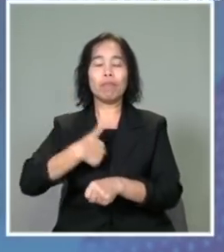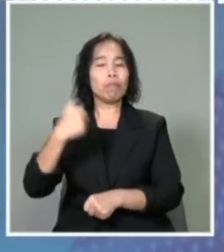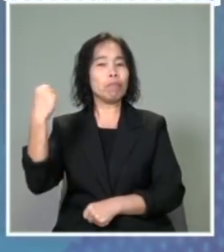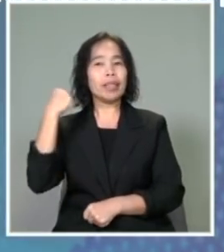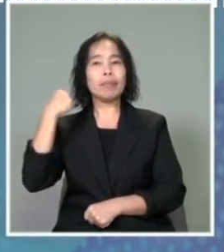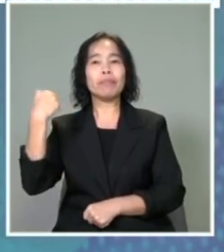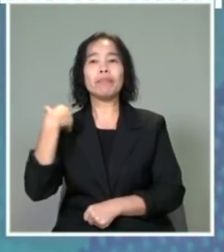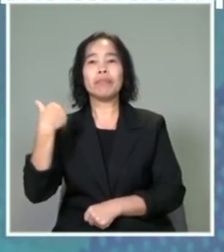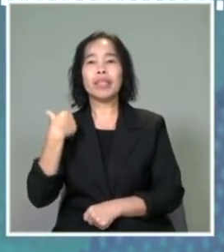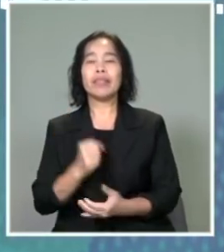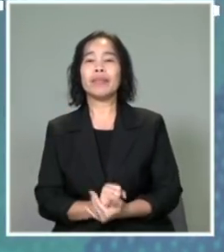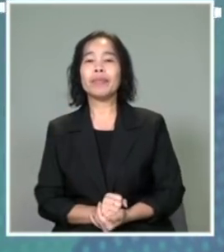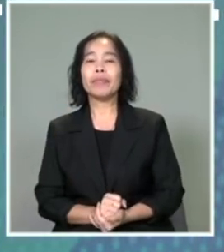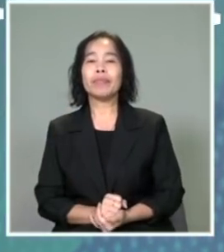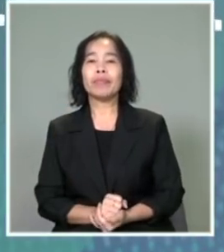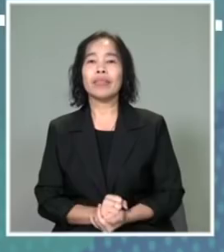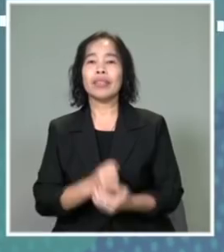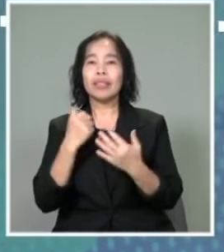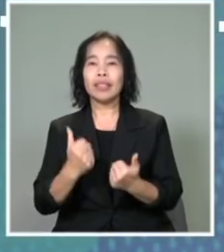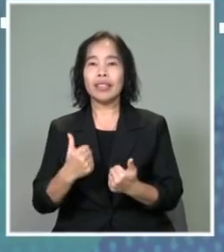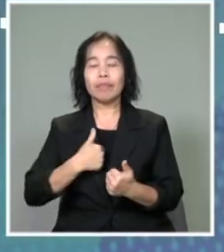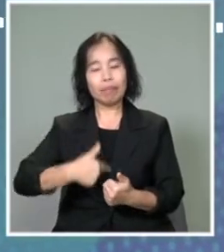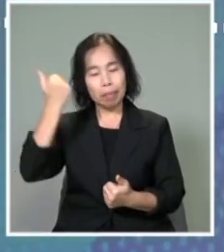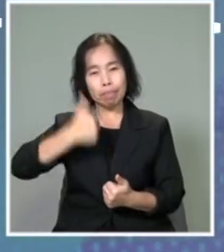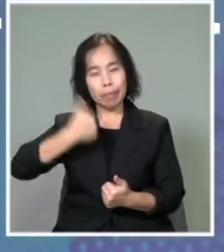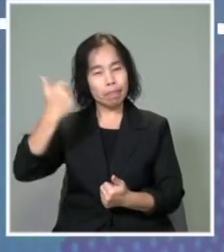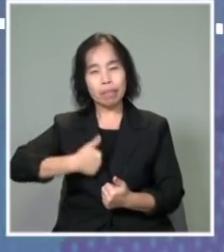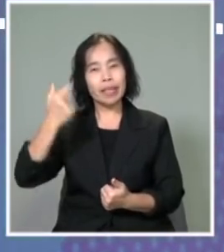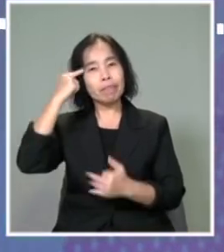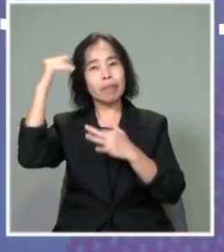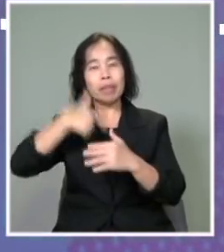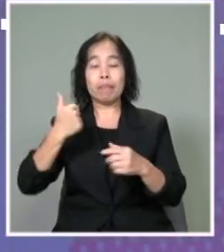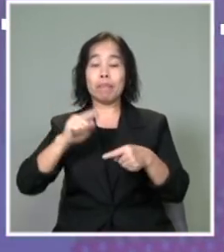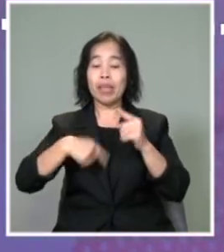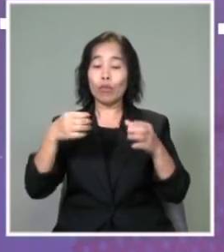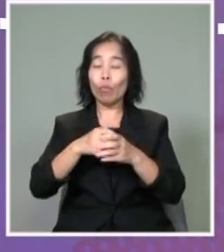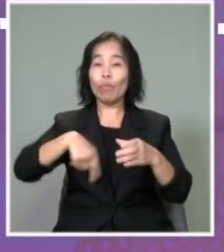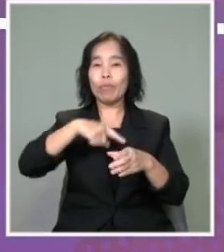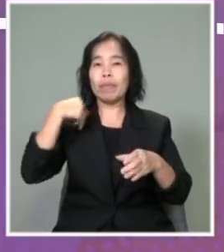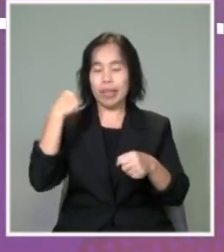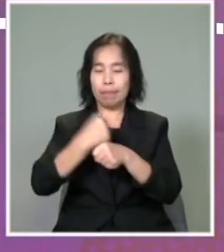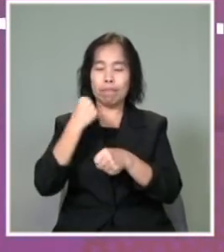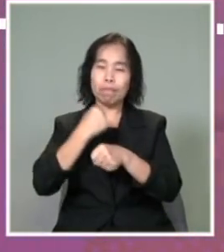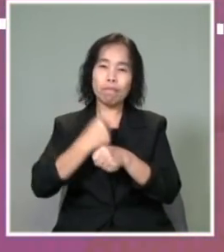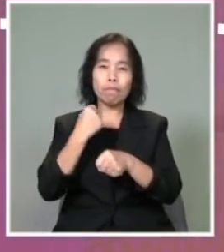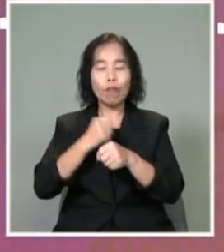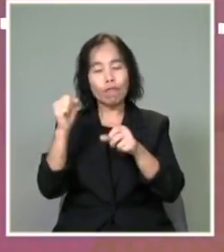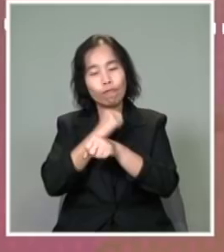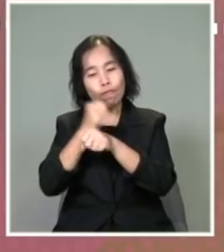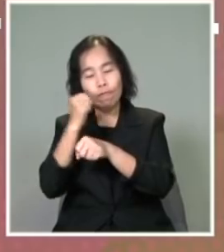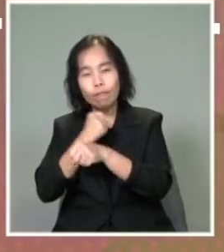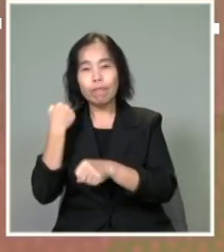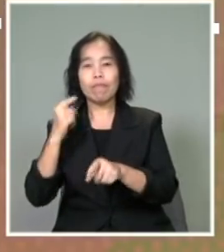ต่การจตุรมิตรครั้งที่19นี่คือพวกเรามั่นใจว่าจะได้แชมป์ครับ ครับ ก็เพื่อนร่วมทีมทั้งหมดทำงานหนักมันมาต่อเนื่องเลยครับ